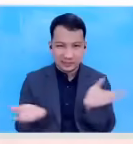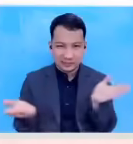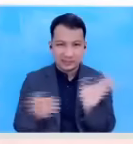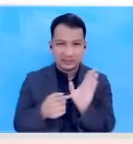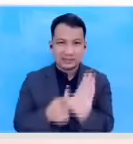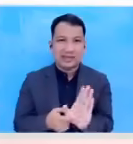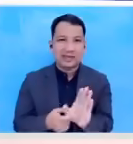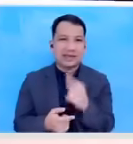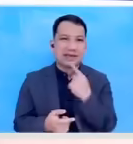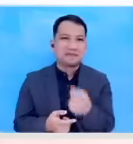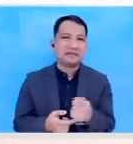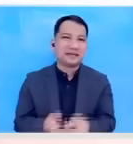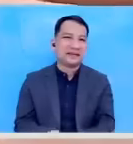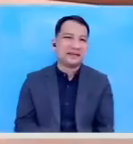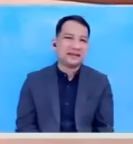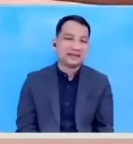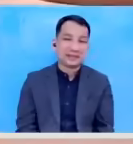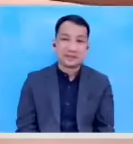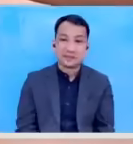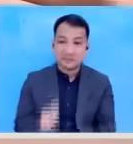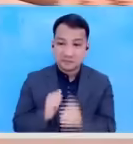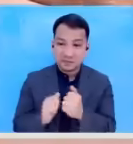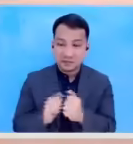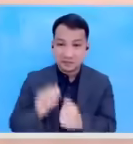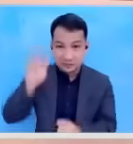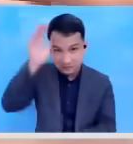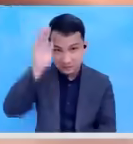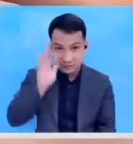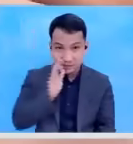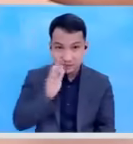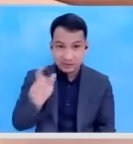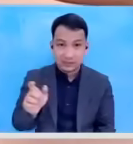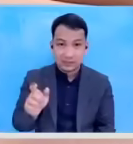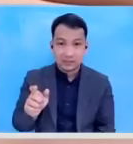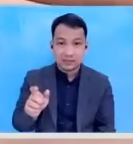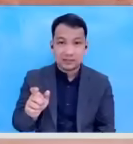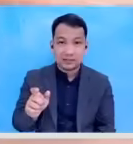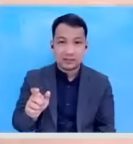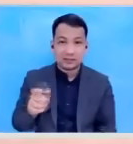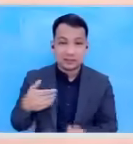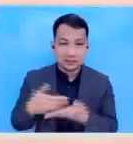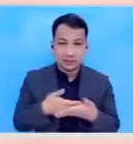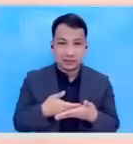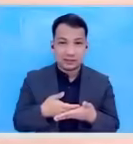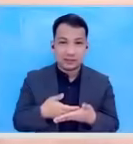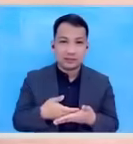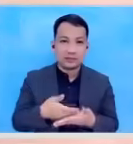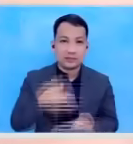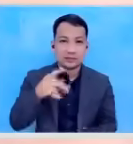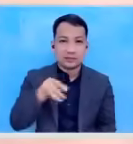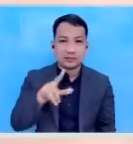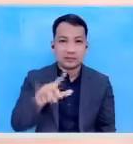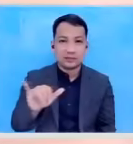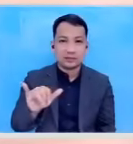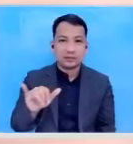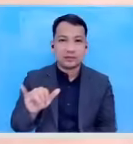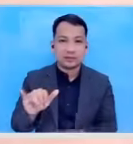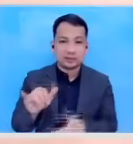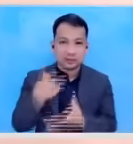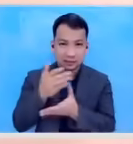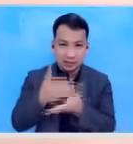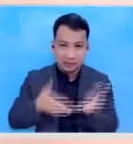Pero sabi mo, in other words, yung pagpaparent mo kay at saka yung baby Polly. Parang hati,